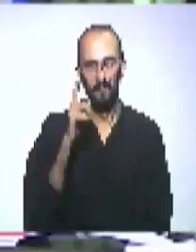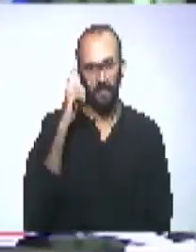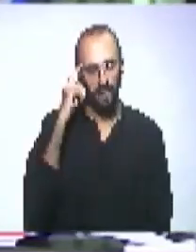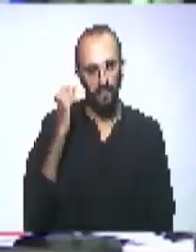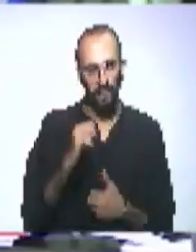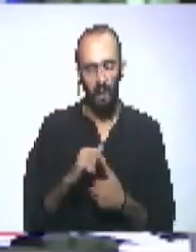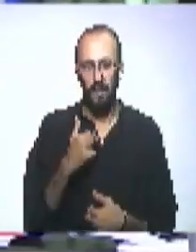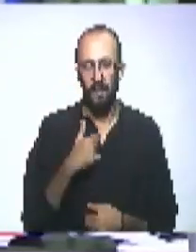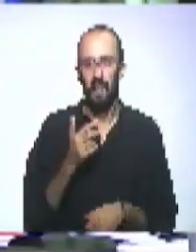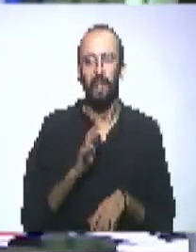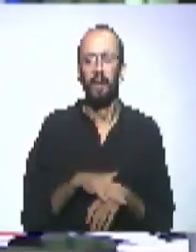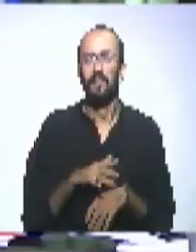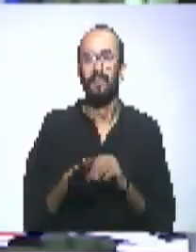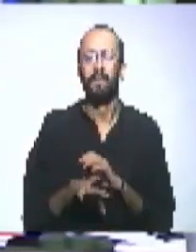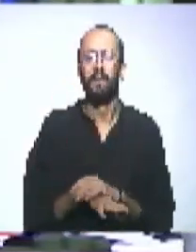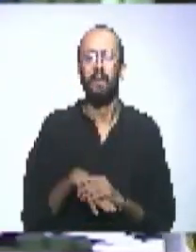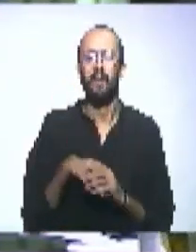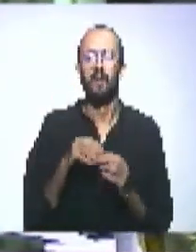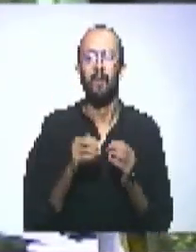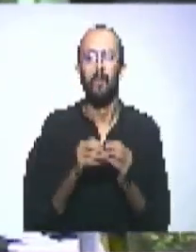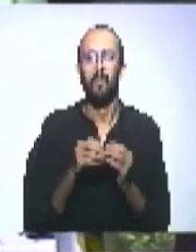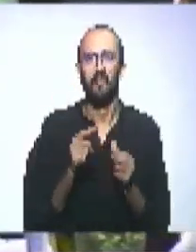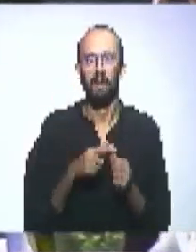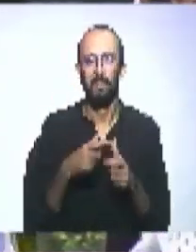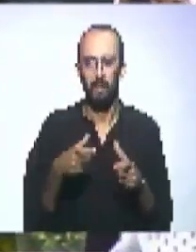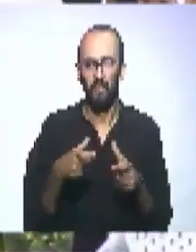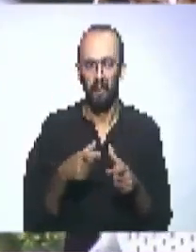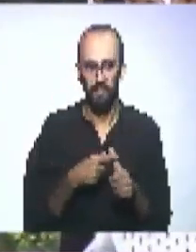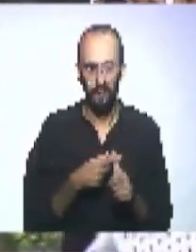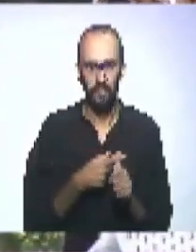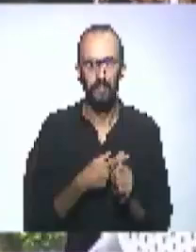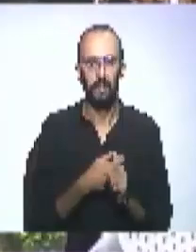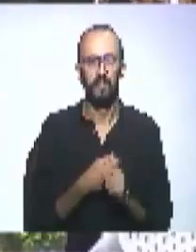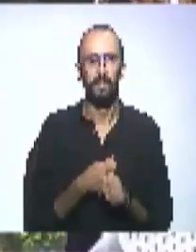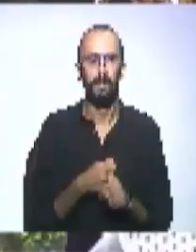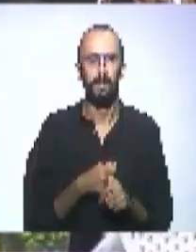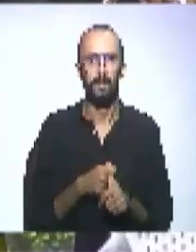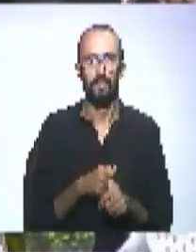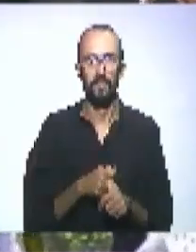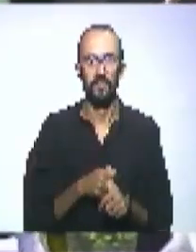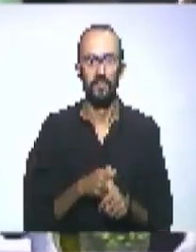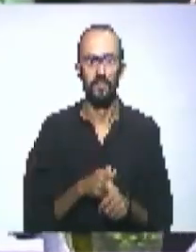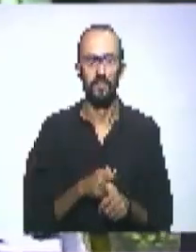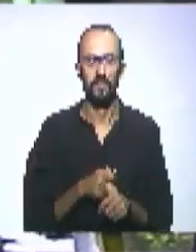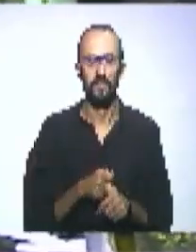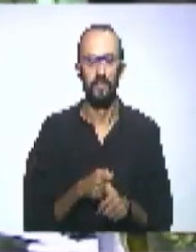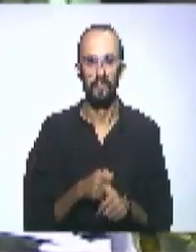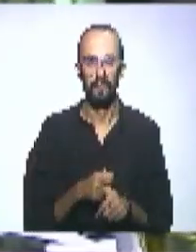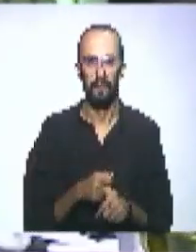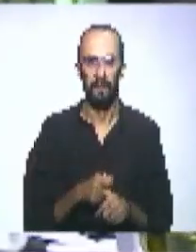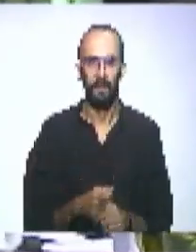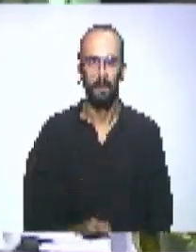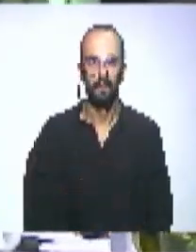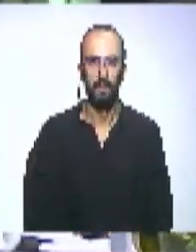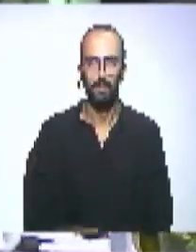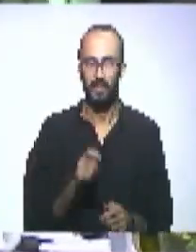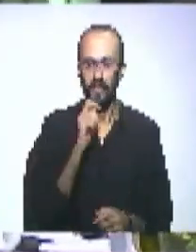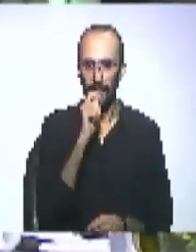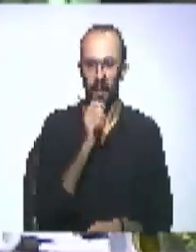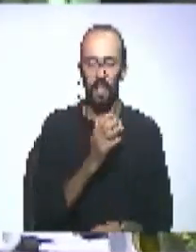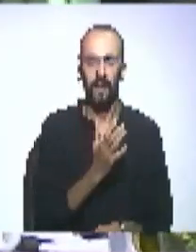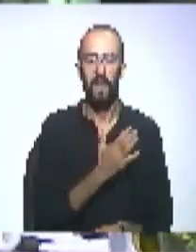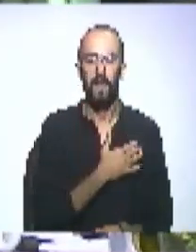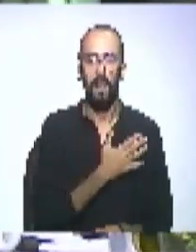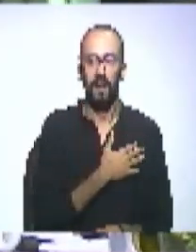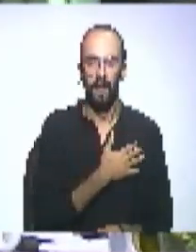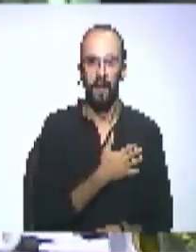كده يا شيف، المقادير كانت ايه بتاعت البرجر؟ المقادير بتاعت البرجر كانت عبارة عن لحمة صدور